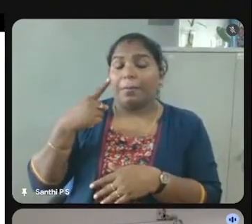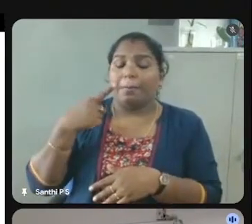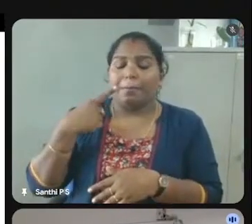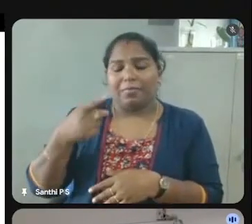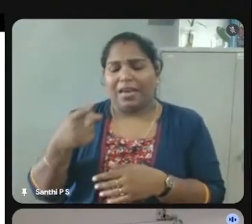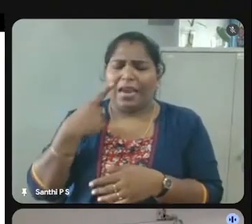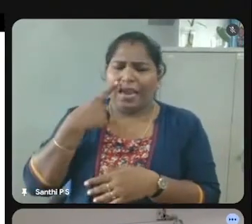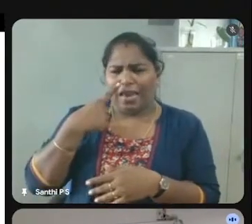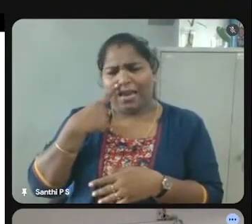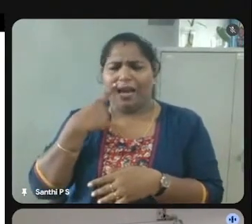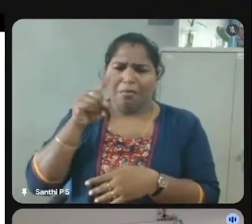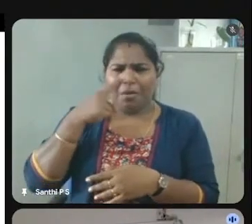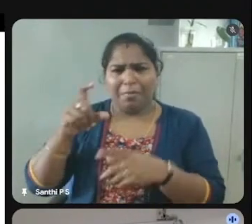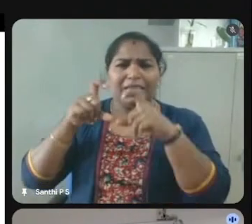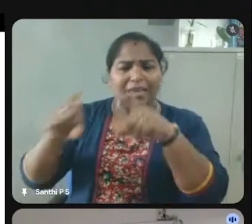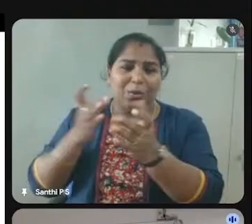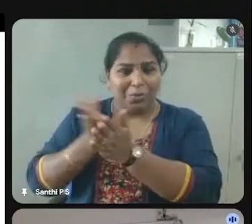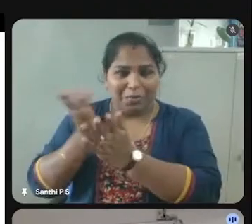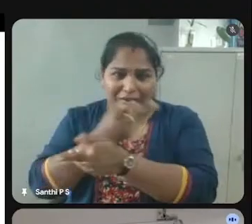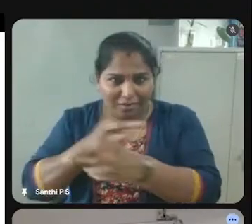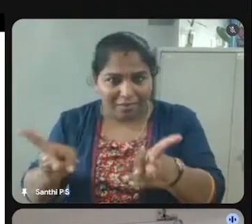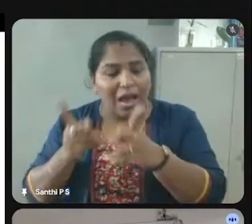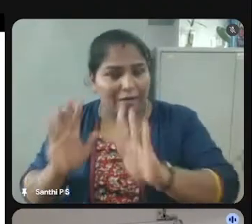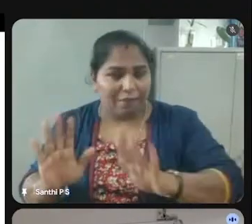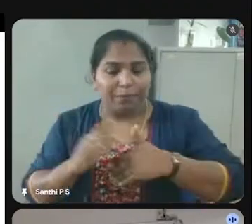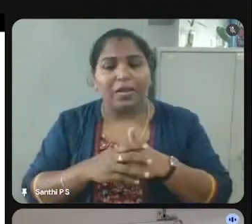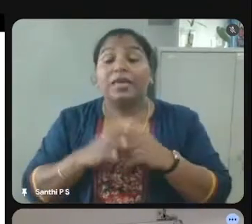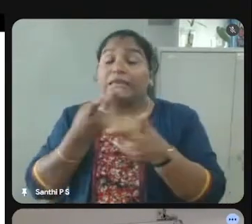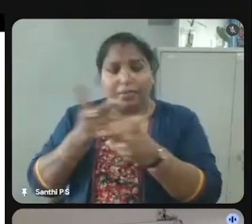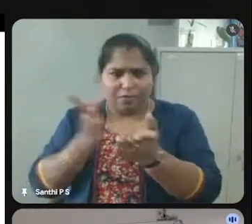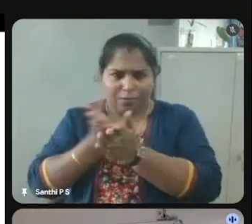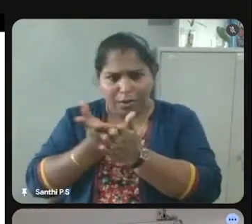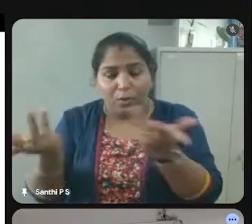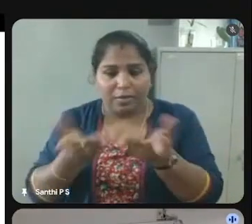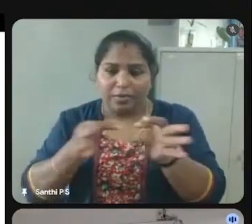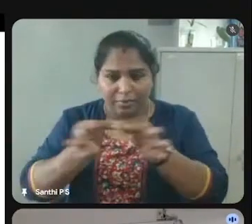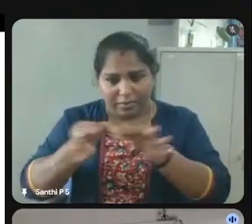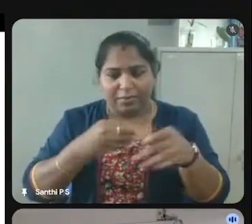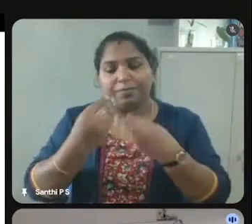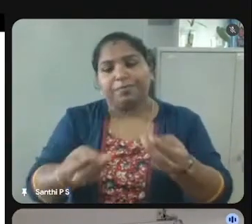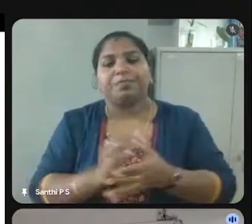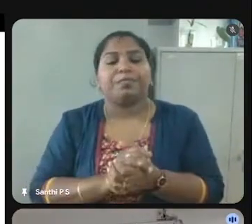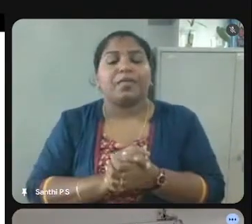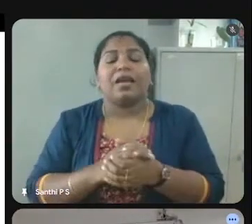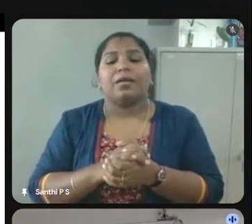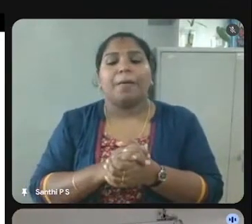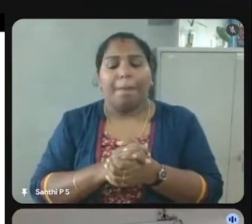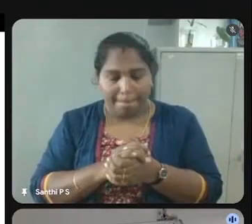രക്ഷാകർതൃത്വ ശൈലി എന്ന് പറയുന്നത്. രക്ഷാകർതൃത്വ ശൈലികൾ പല തരത്തിലുണ്ട്. നമ്മൾ